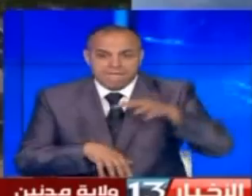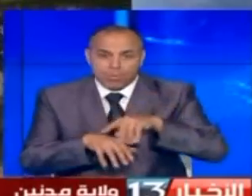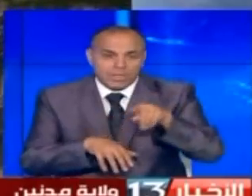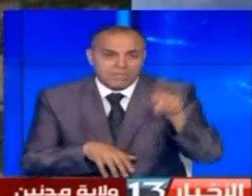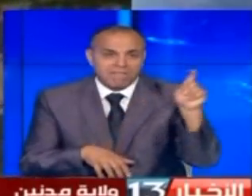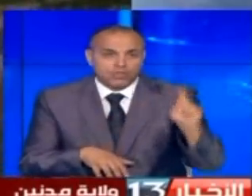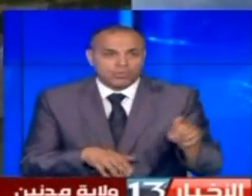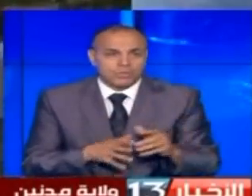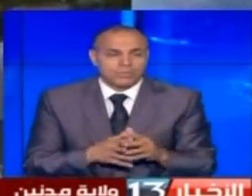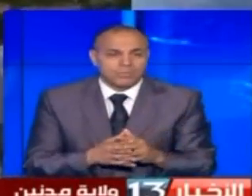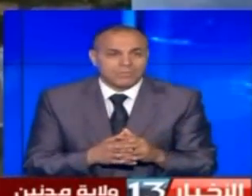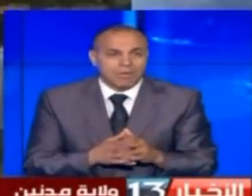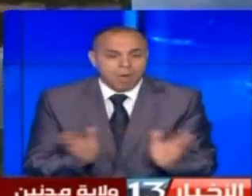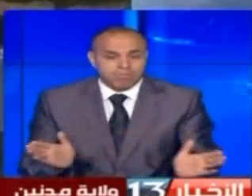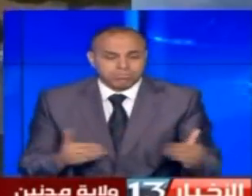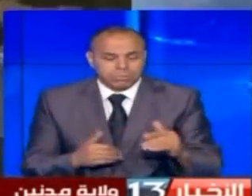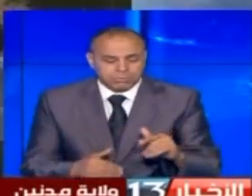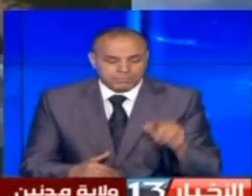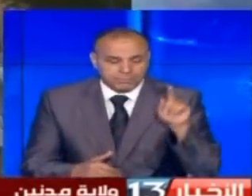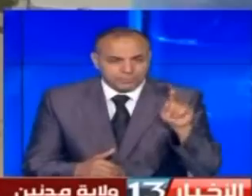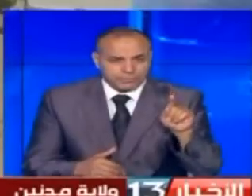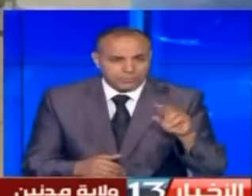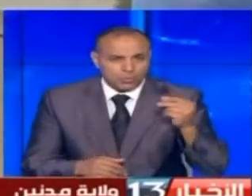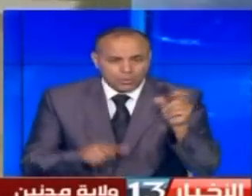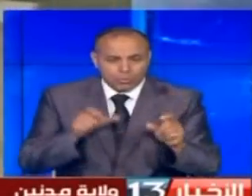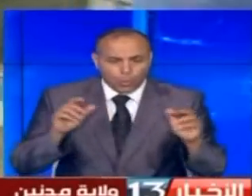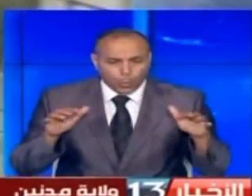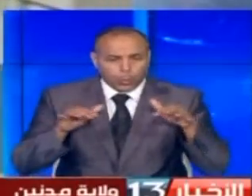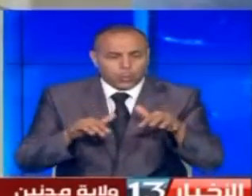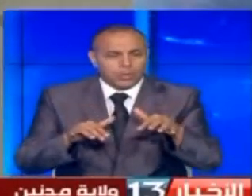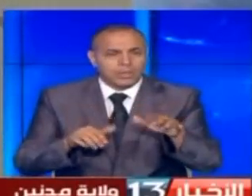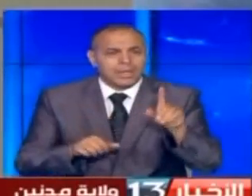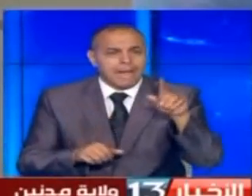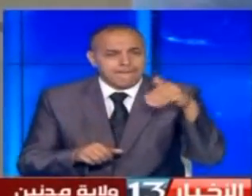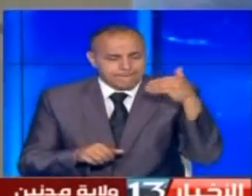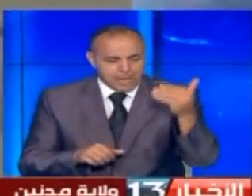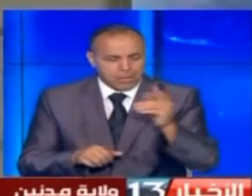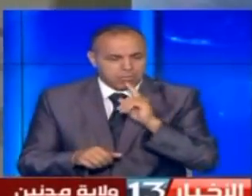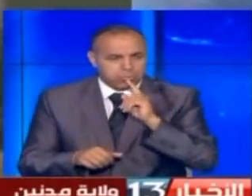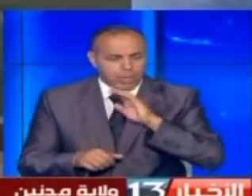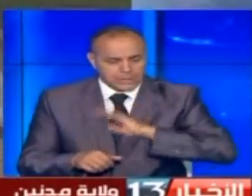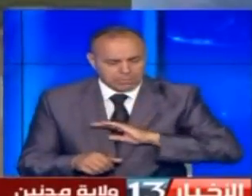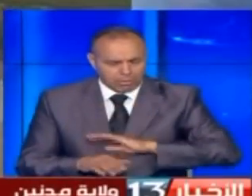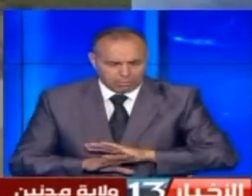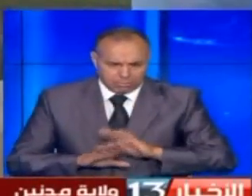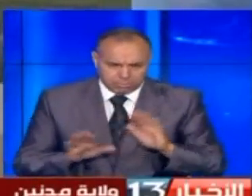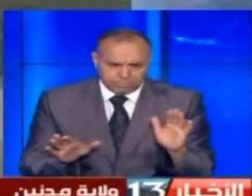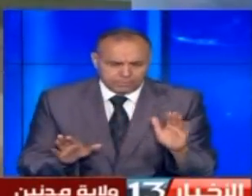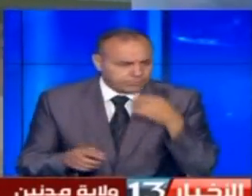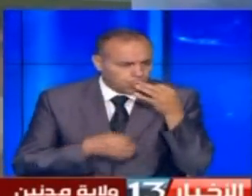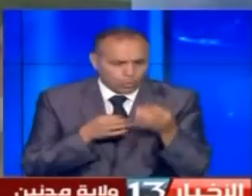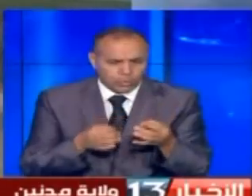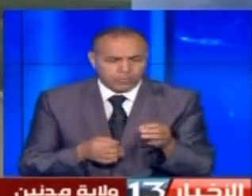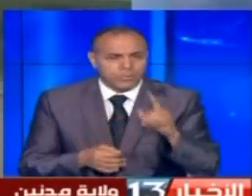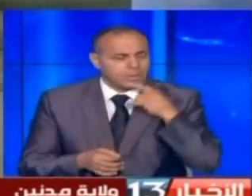بالمعتمدية، خزان تحول إليه هؤلاء المواطنون بعد أن نفذ صبرهم كما يقولون